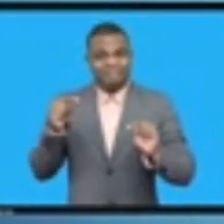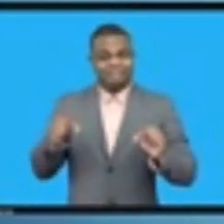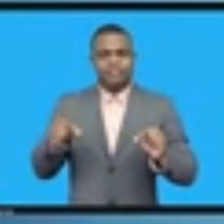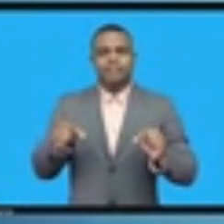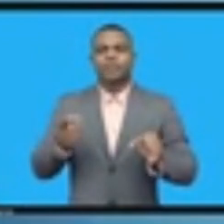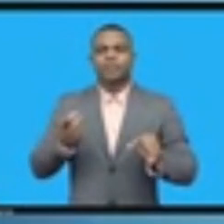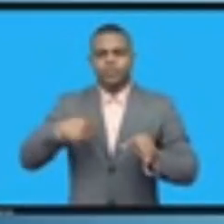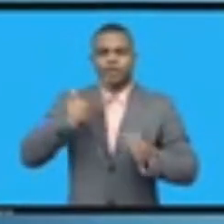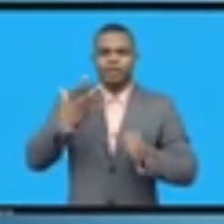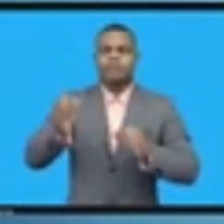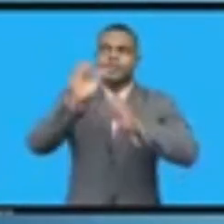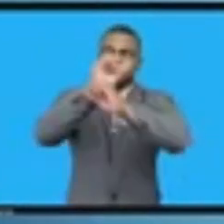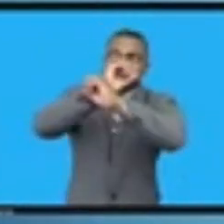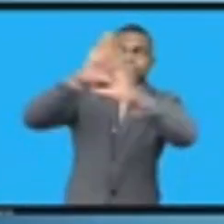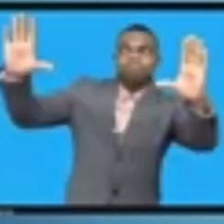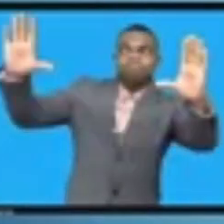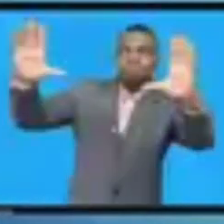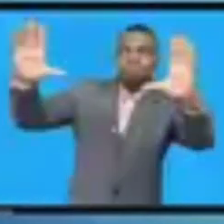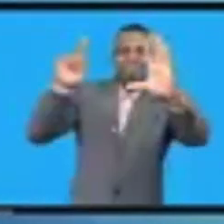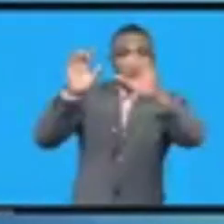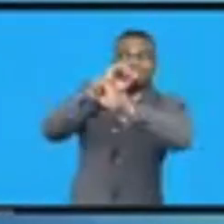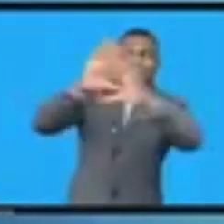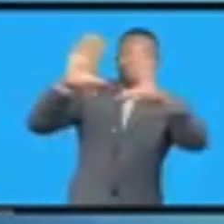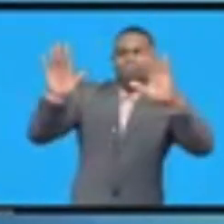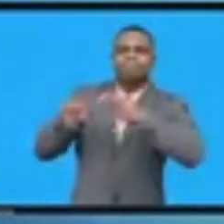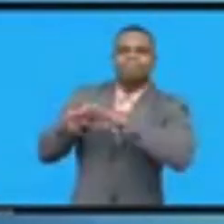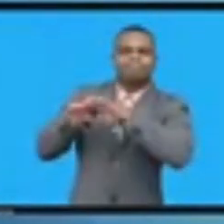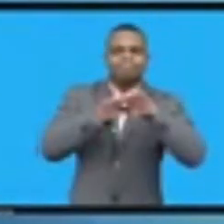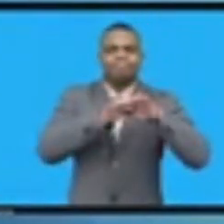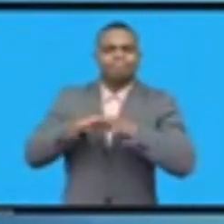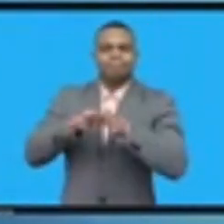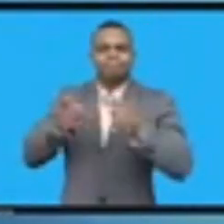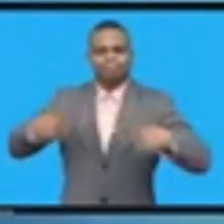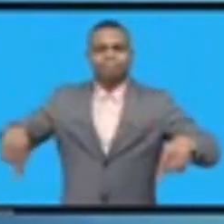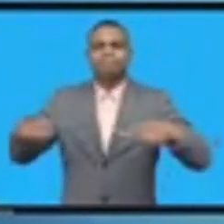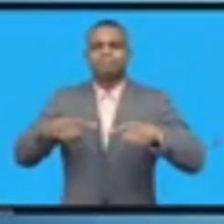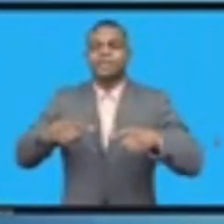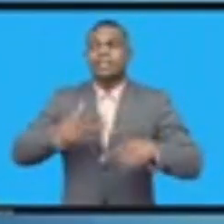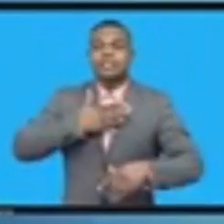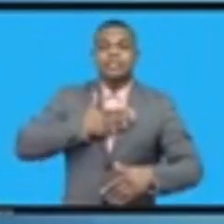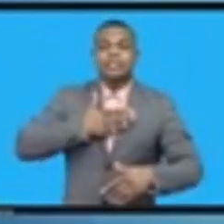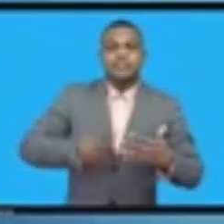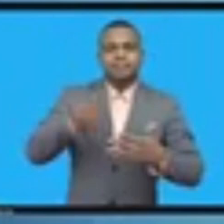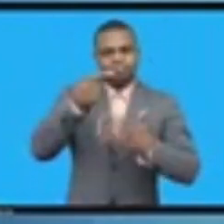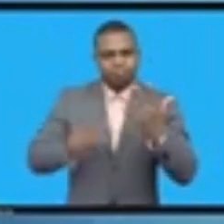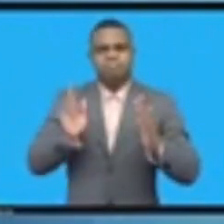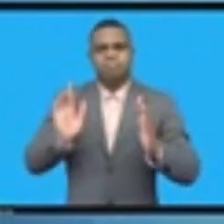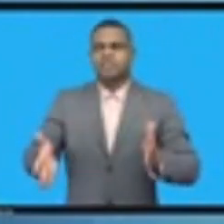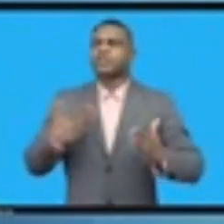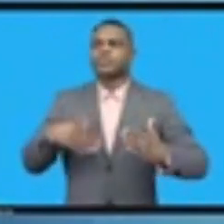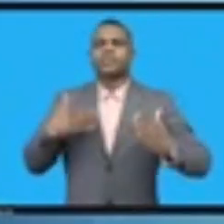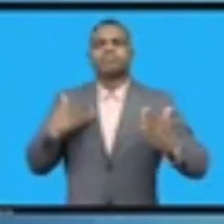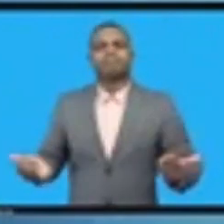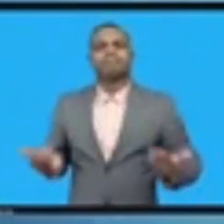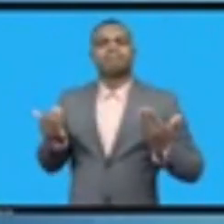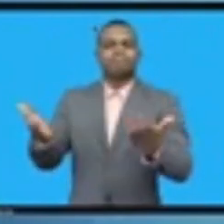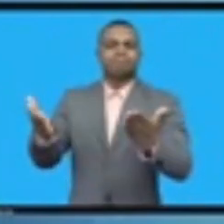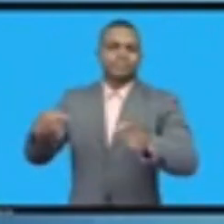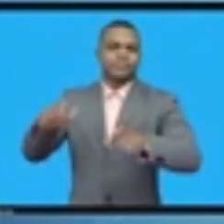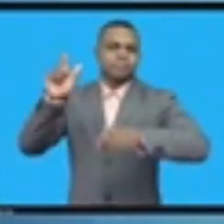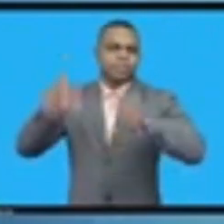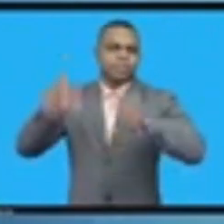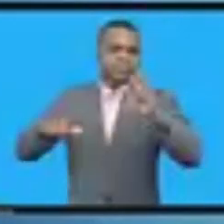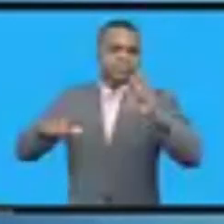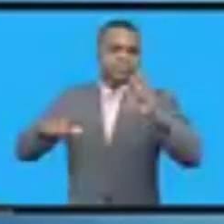么我们是希望能够建立一个这个安全开放有包容性的这个数字